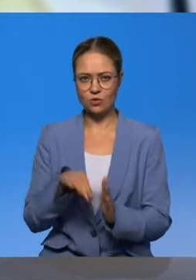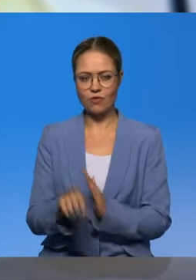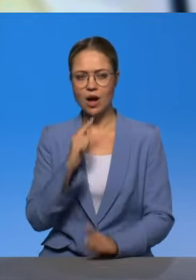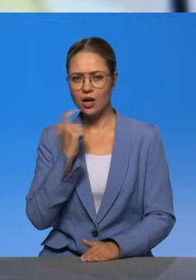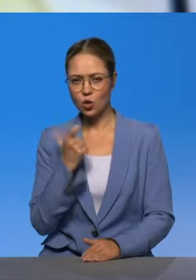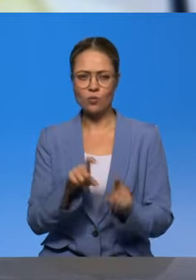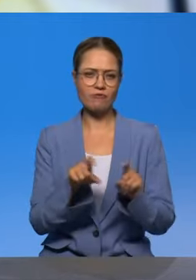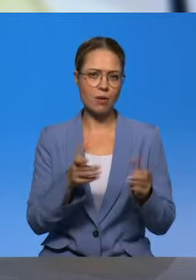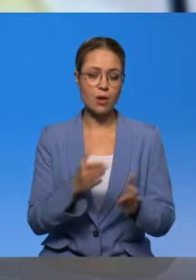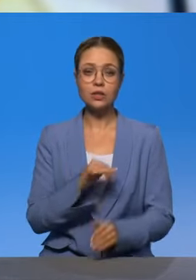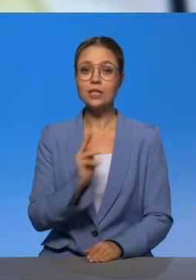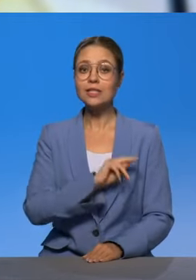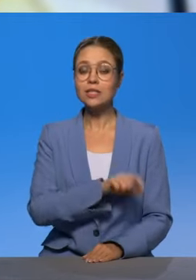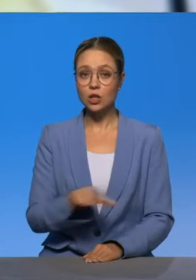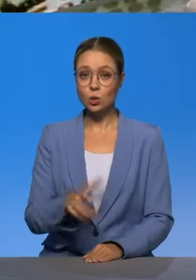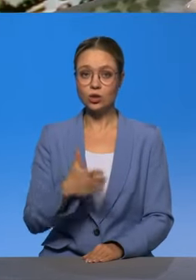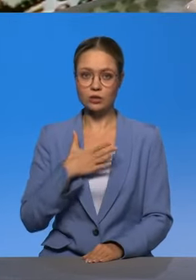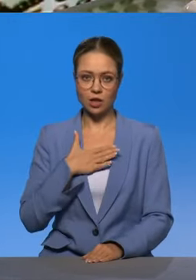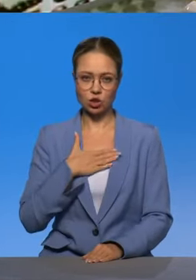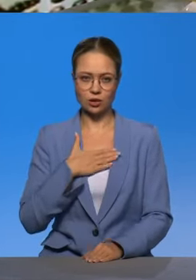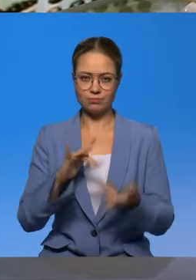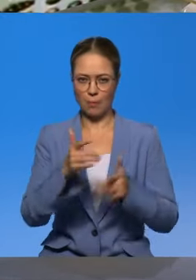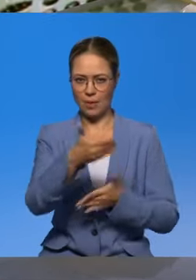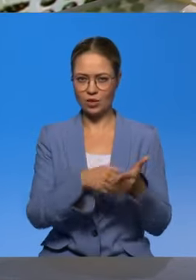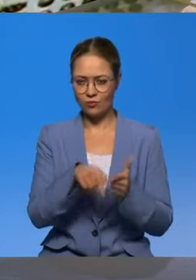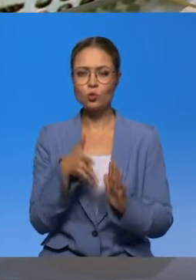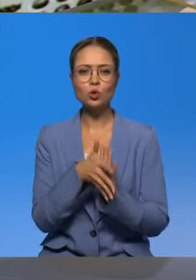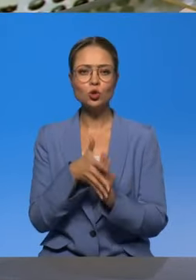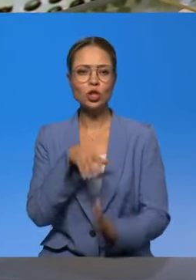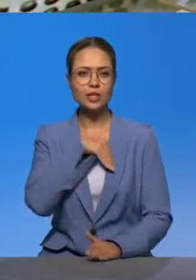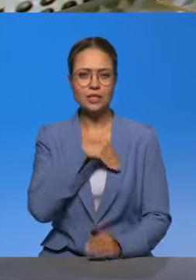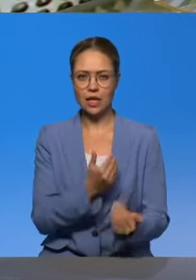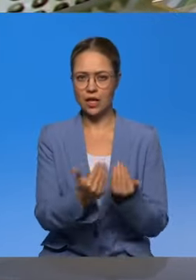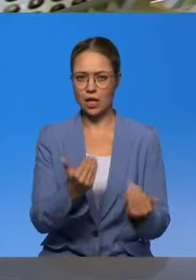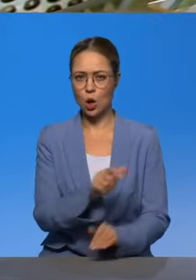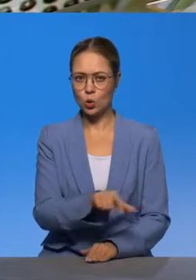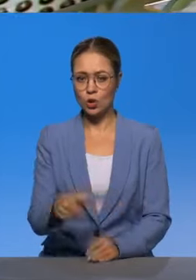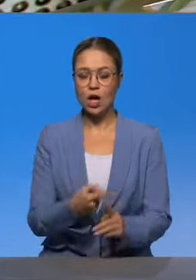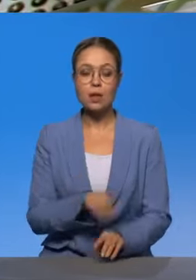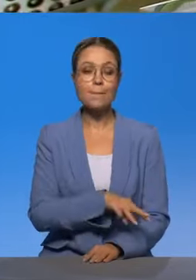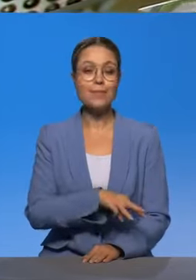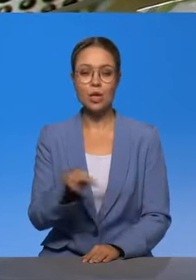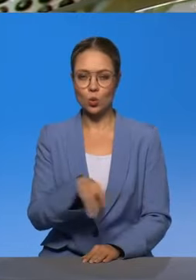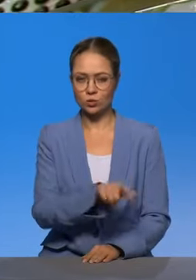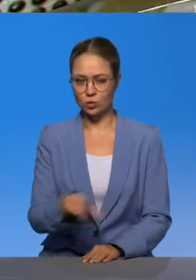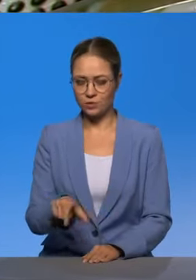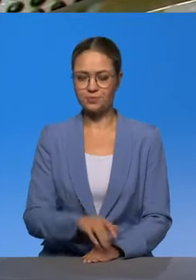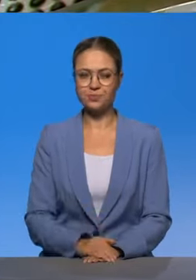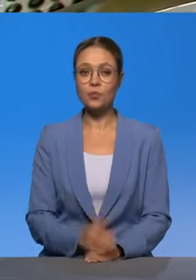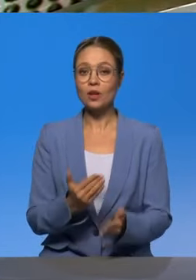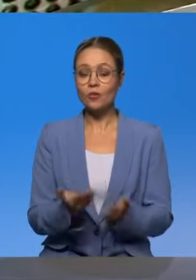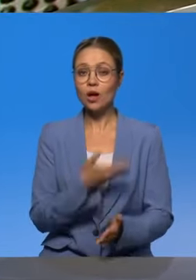и сотрудники, вот наша платформа, она изучает настроение людей, да, это миллионная аудитория. И мы видим,